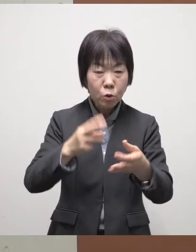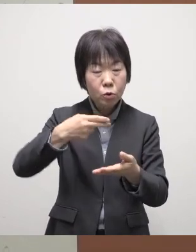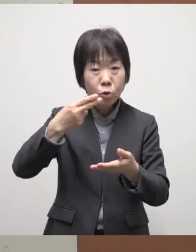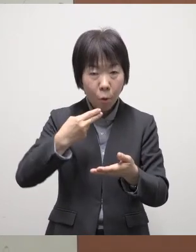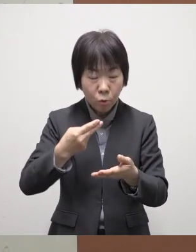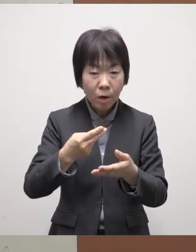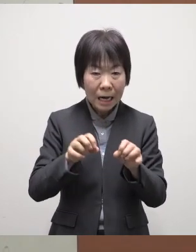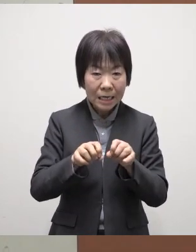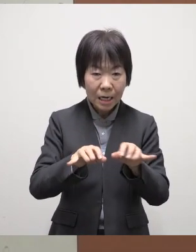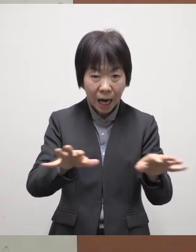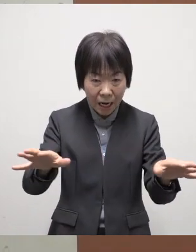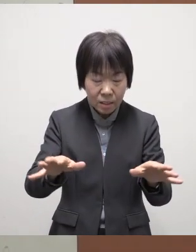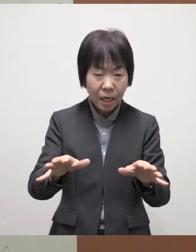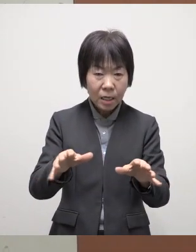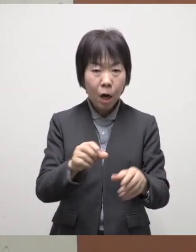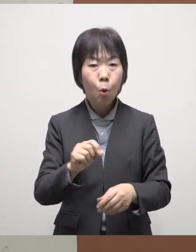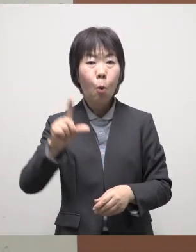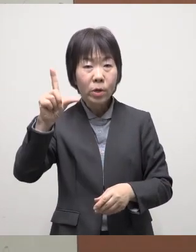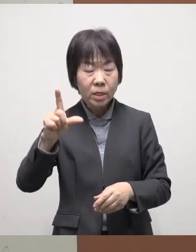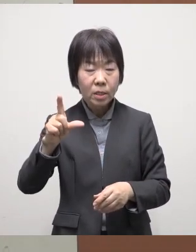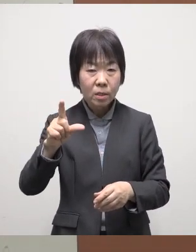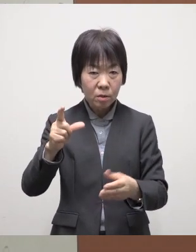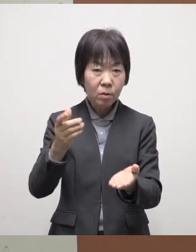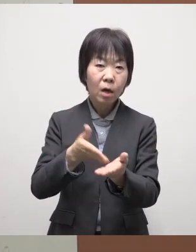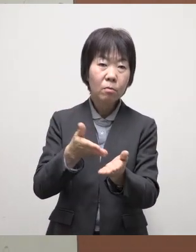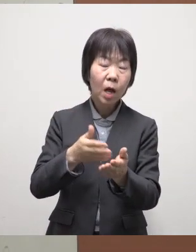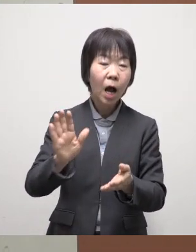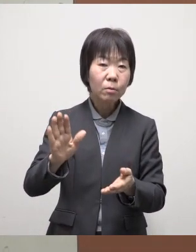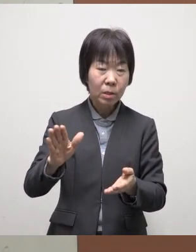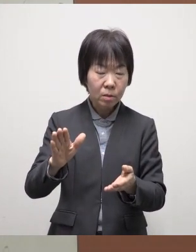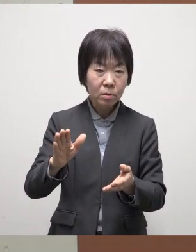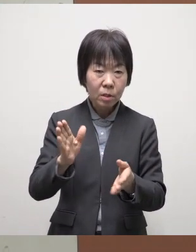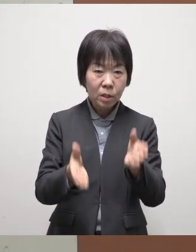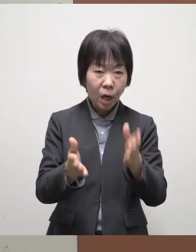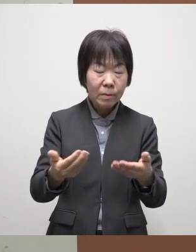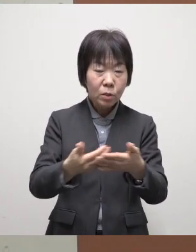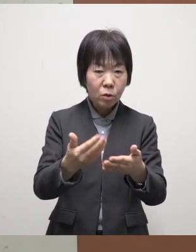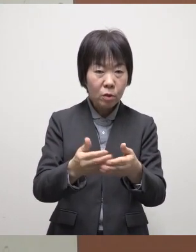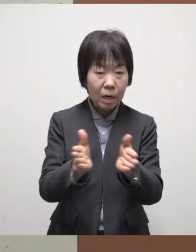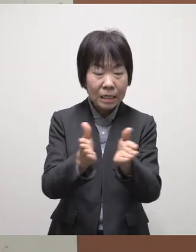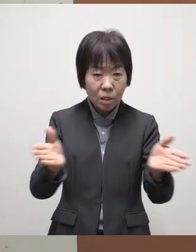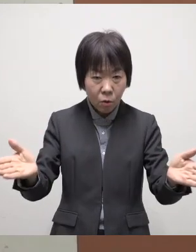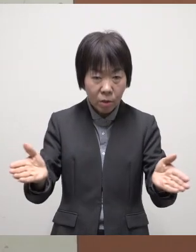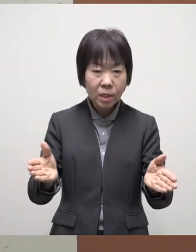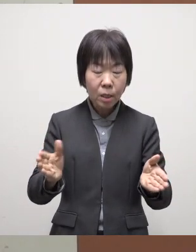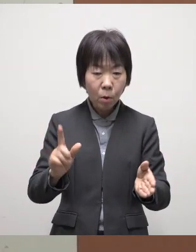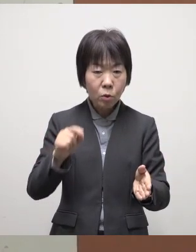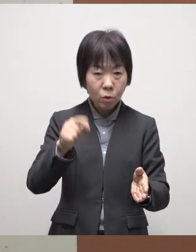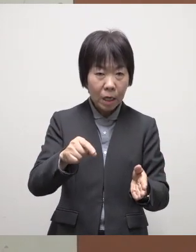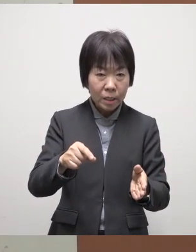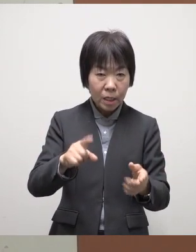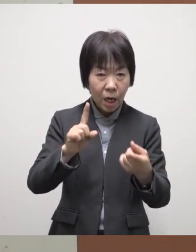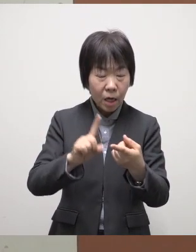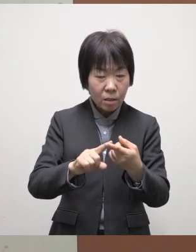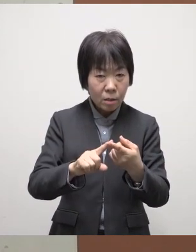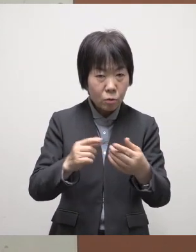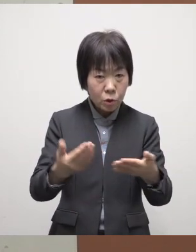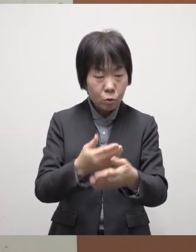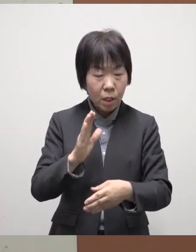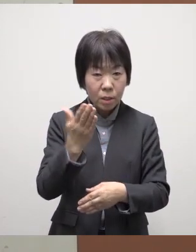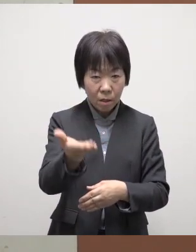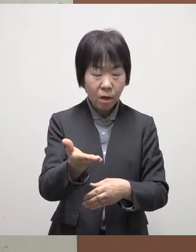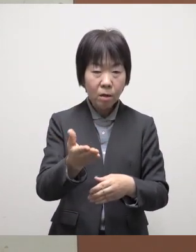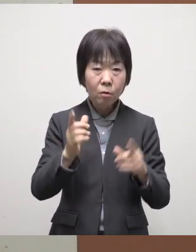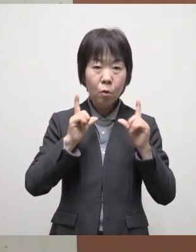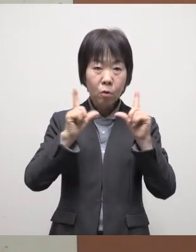をあのー指摘はされていますあの淋代てともうちょっとまあ広い範囲ではありますがそれに類するようなお仕事なんでしょうか現時点